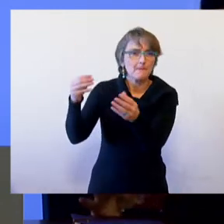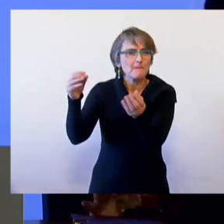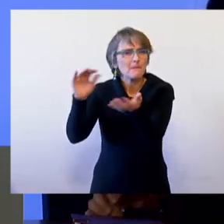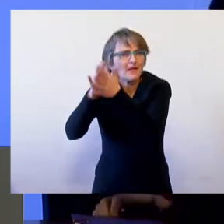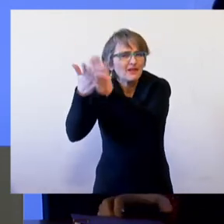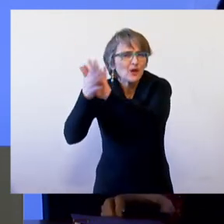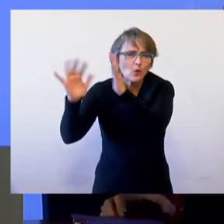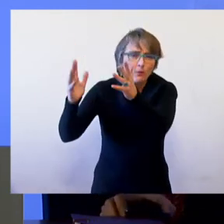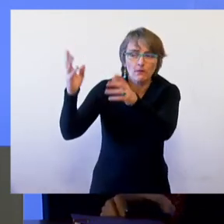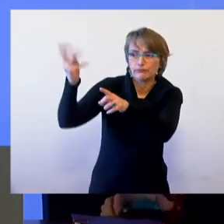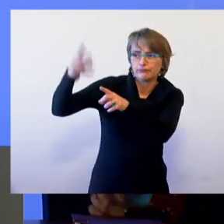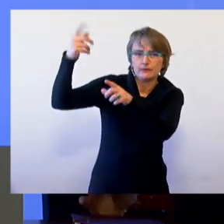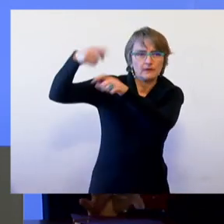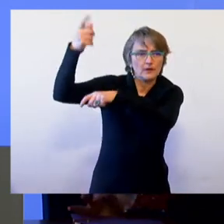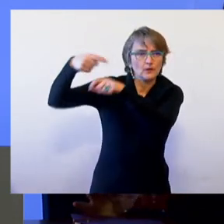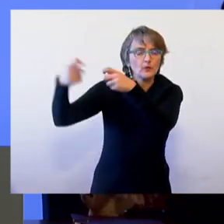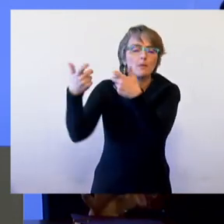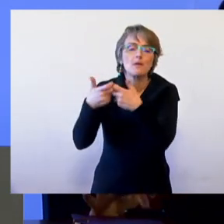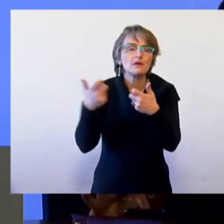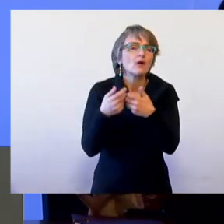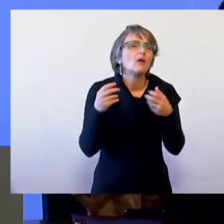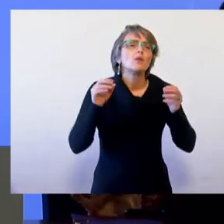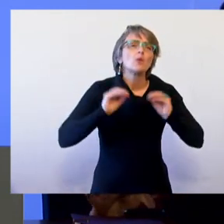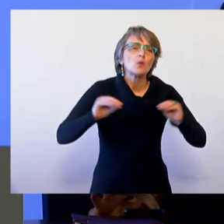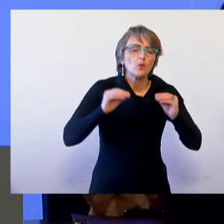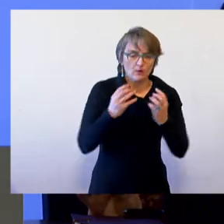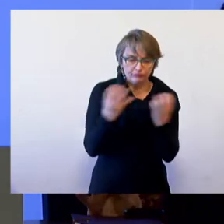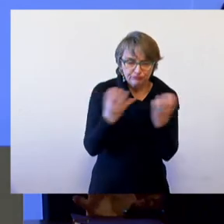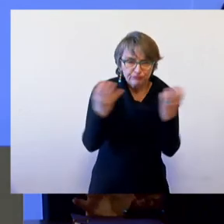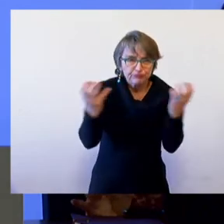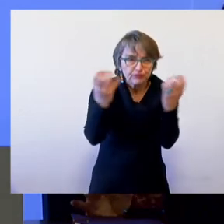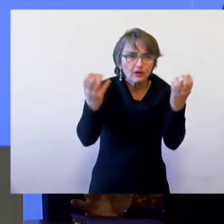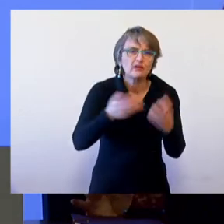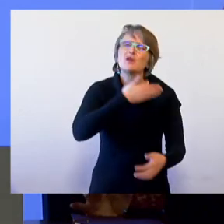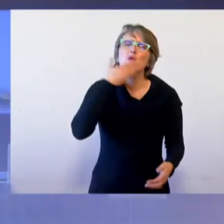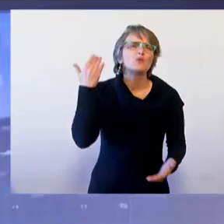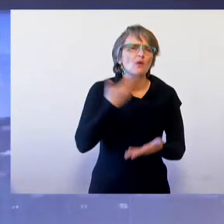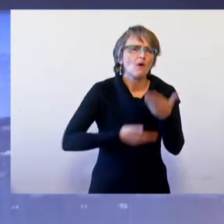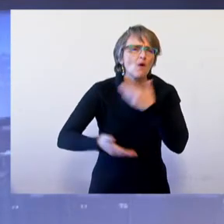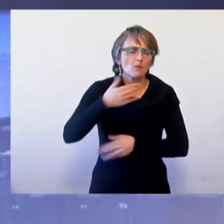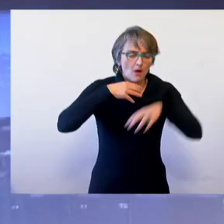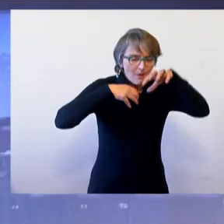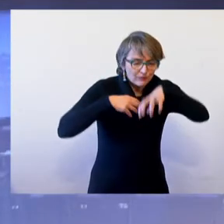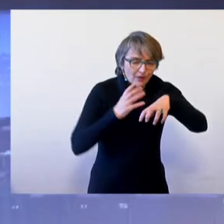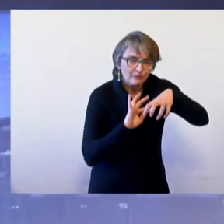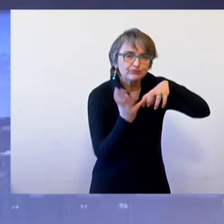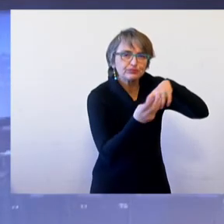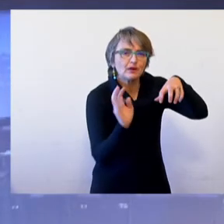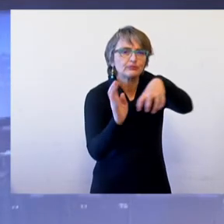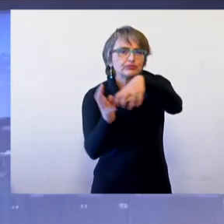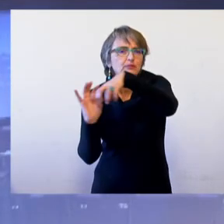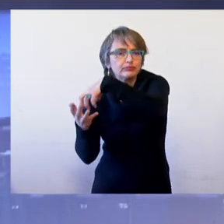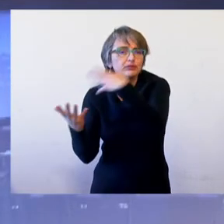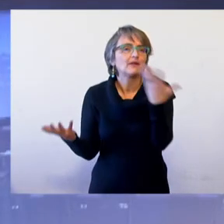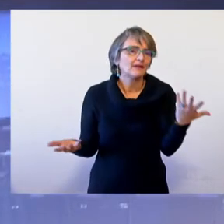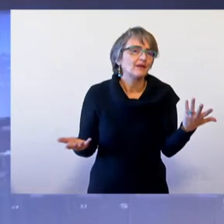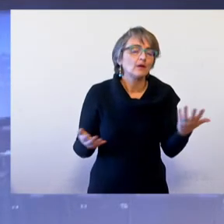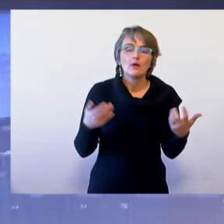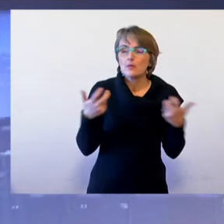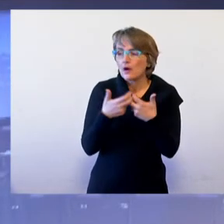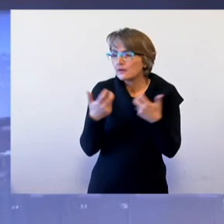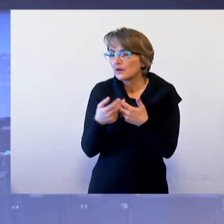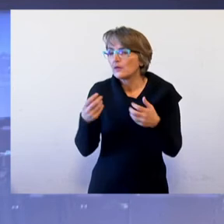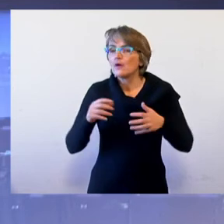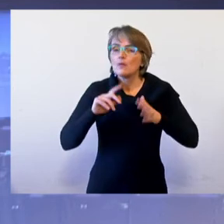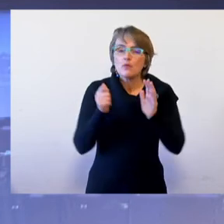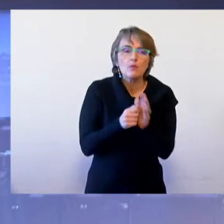îlot, c'est mieux qu'en magistral. Voilà comment on fait la salle. Le temps scolaire, périscolaire avec le self nous permet de travailler